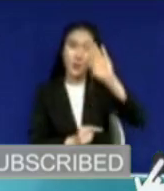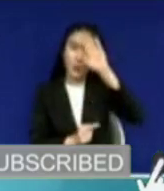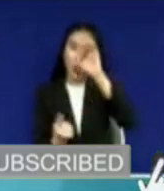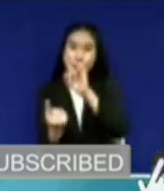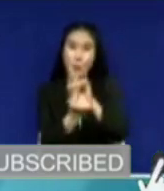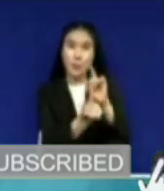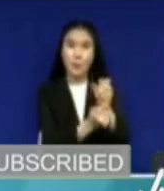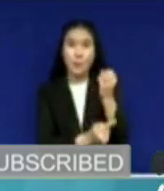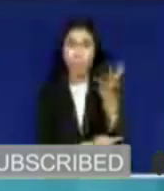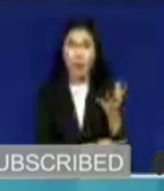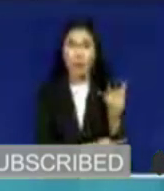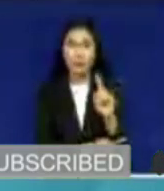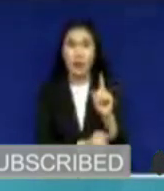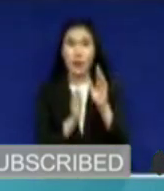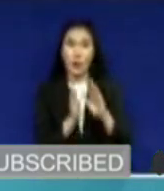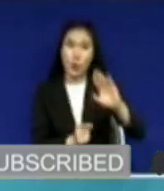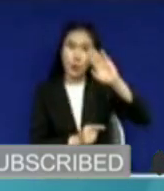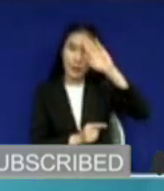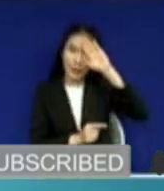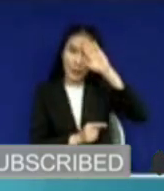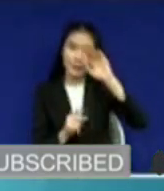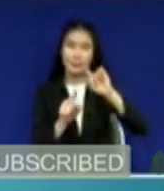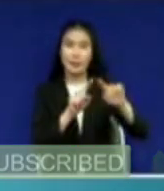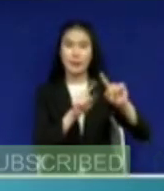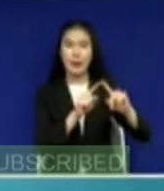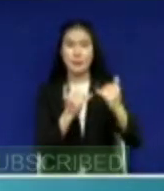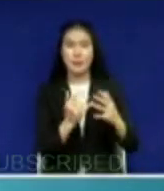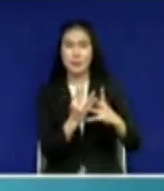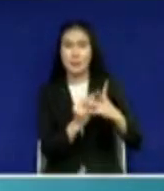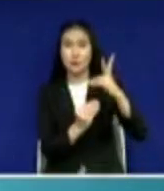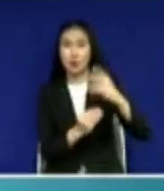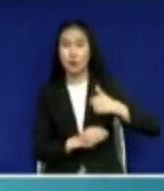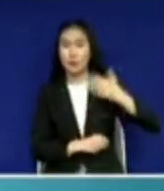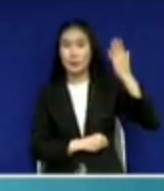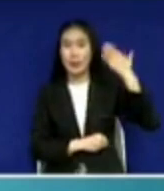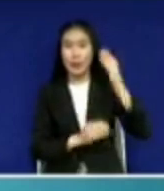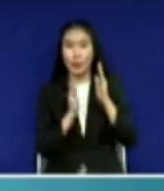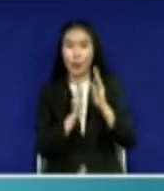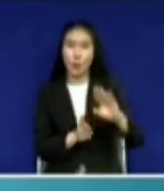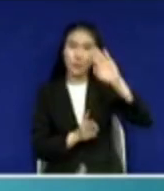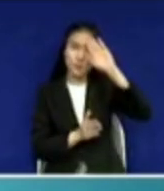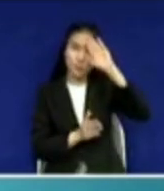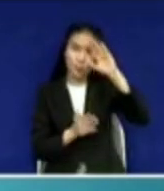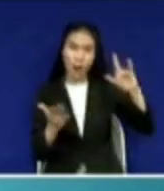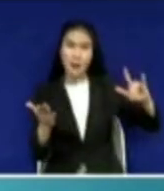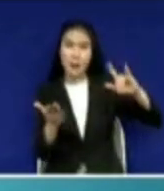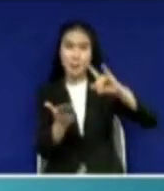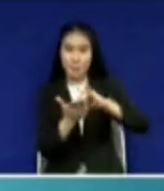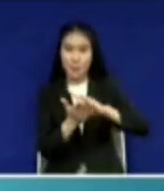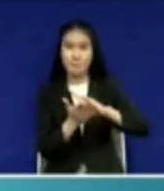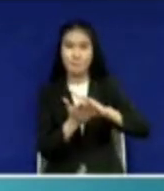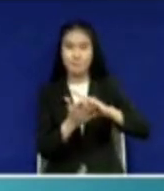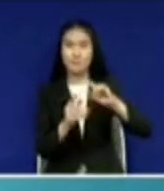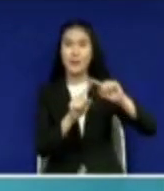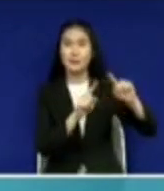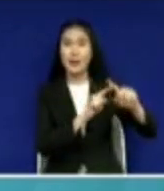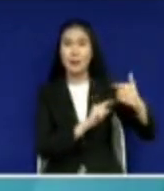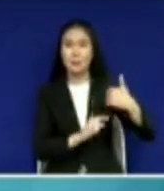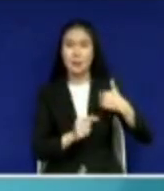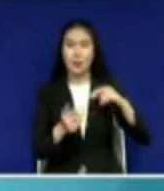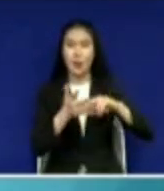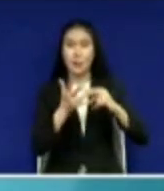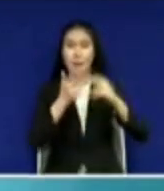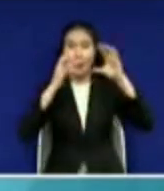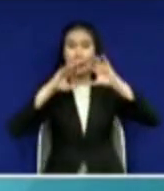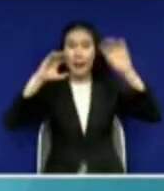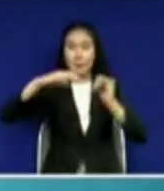เรียนนักศึกษาเนื่องจากในช่วง2สัปดาห์ล่าสุดส่วนใหญ่จะเป็นผู้ป่วยที่เดินทางกลับมาจากต่างประเทศแล้วเข้าพักในสถาน